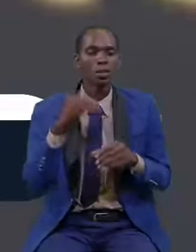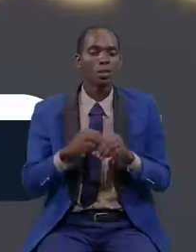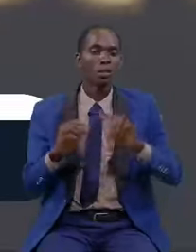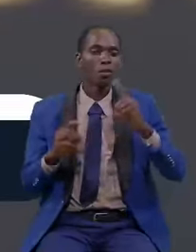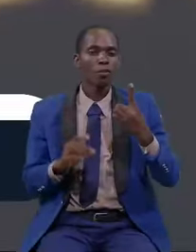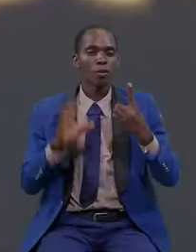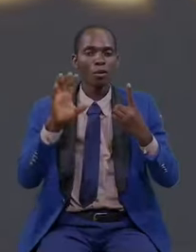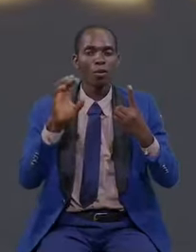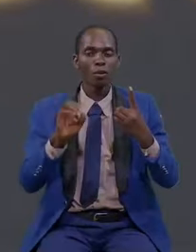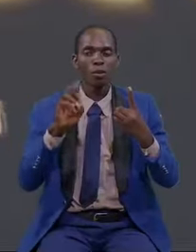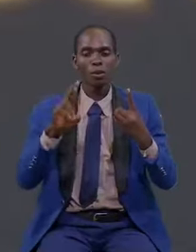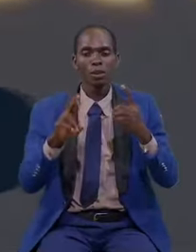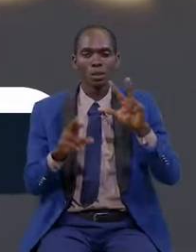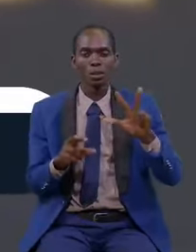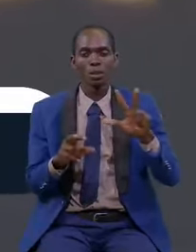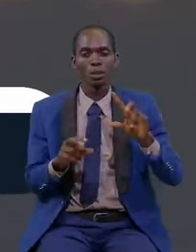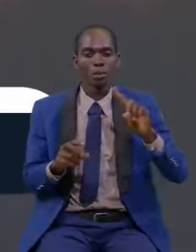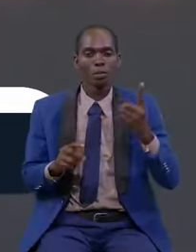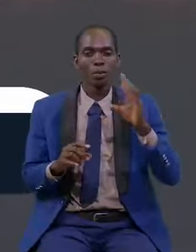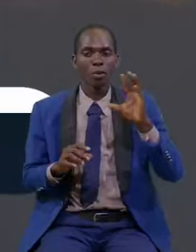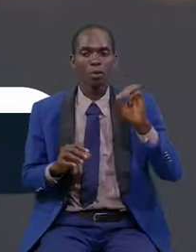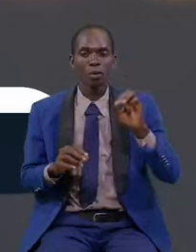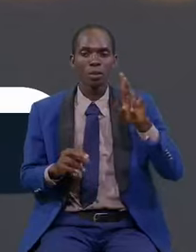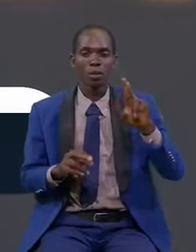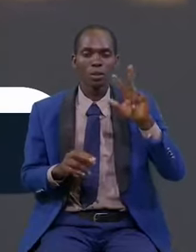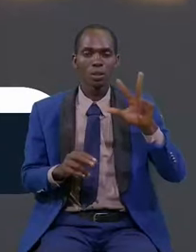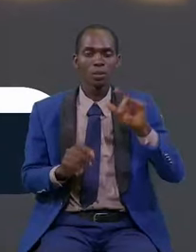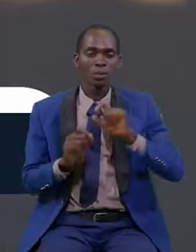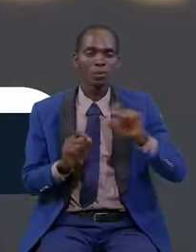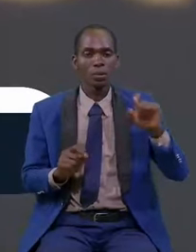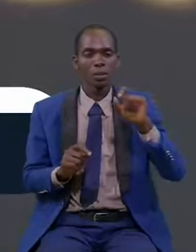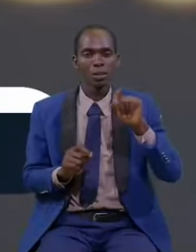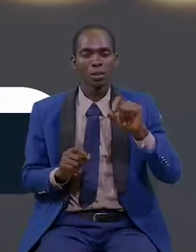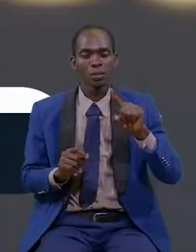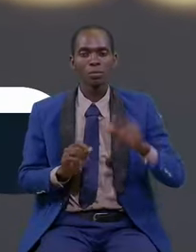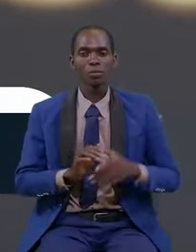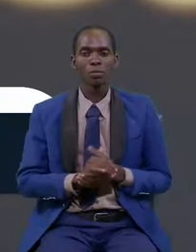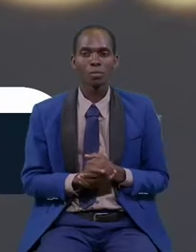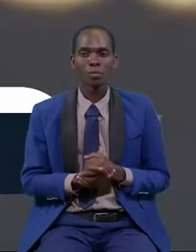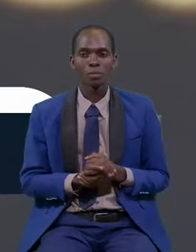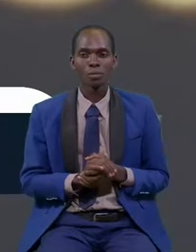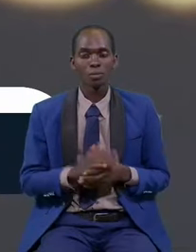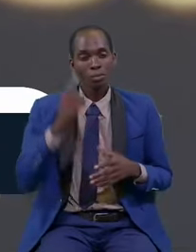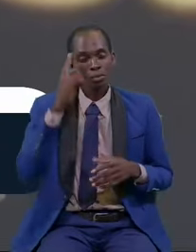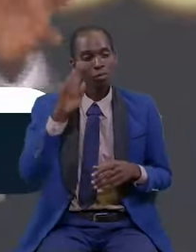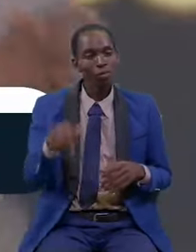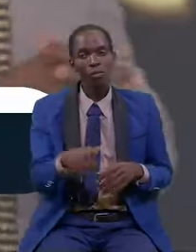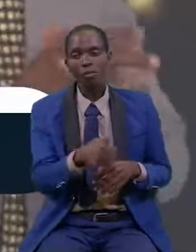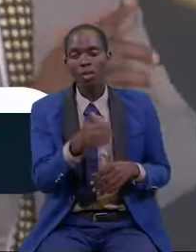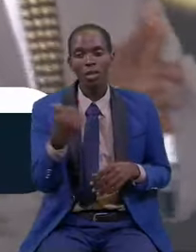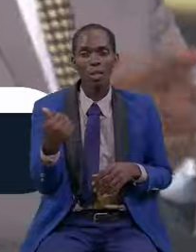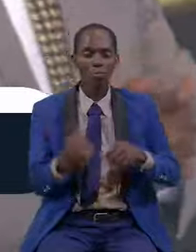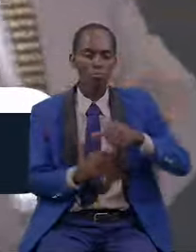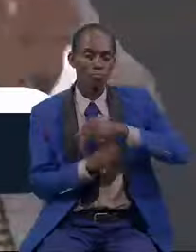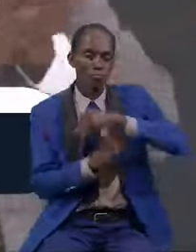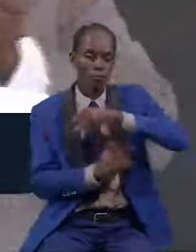Corinthiens au chapitre 3 et le verset 11. « Car personne ne